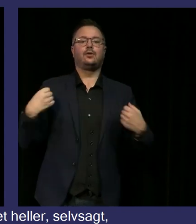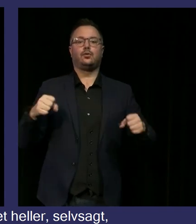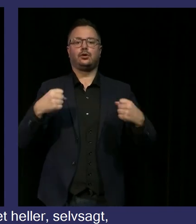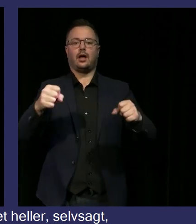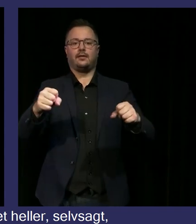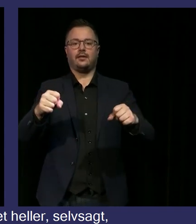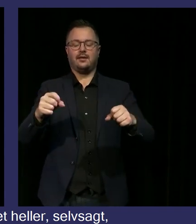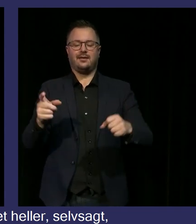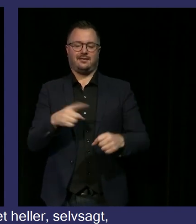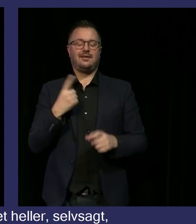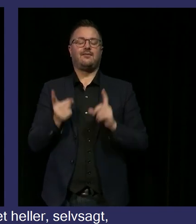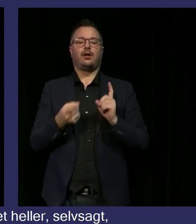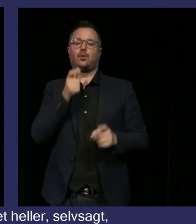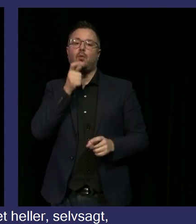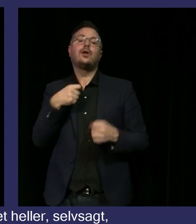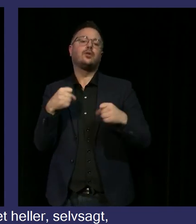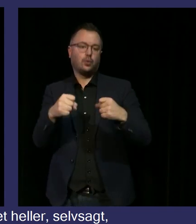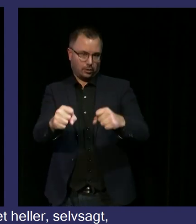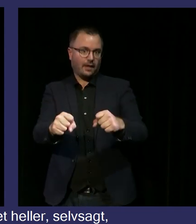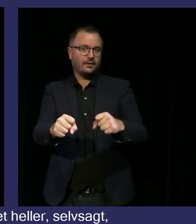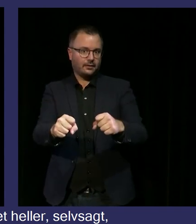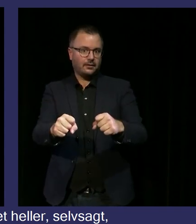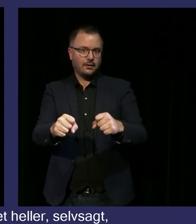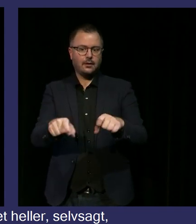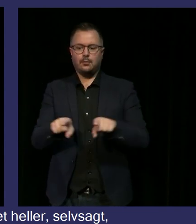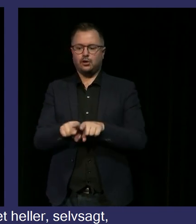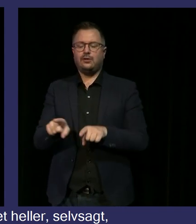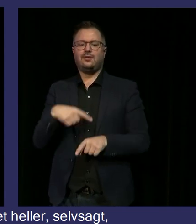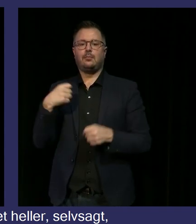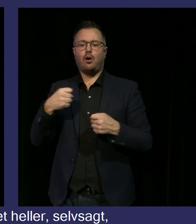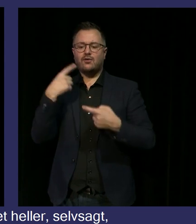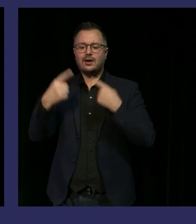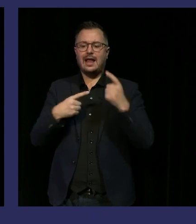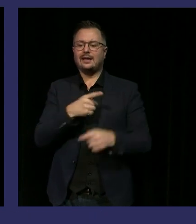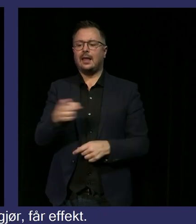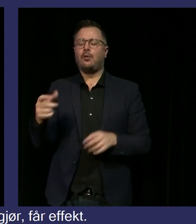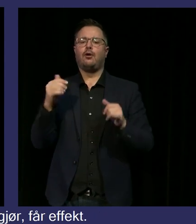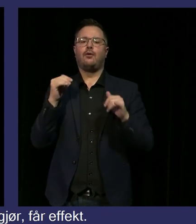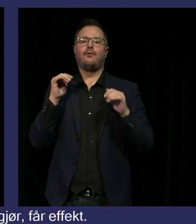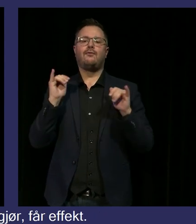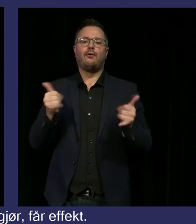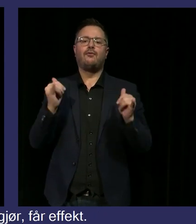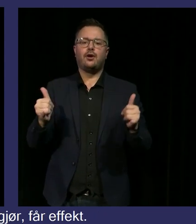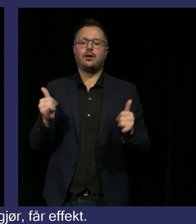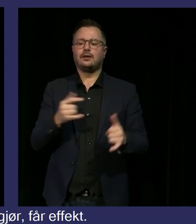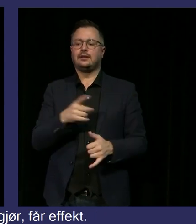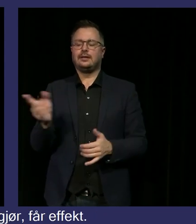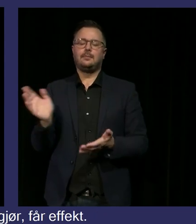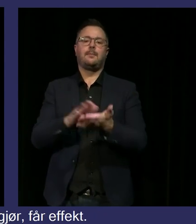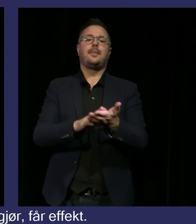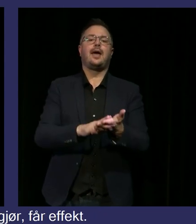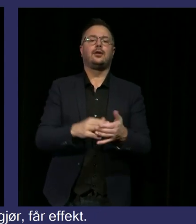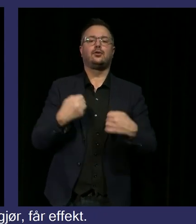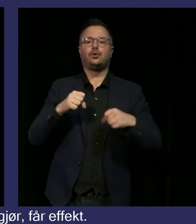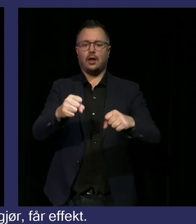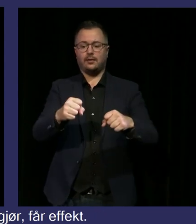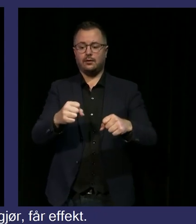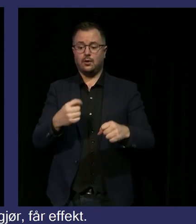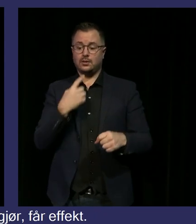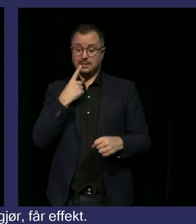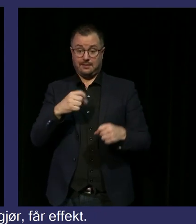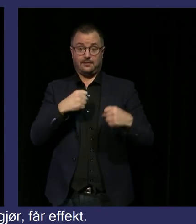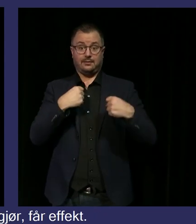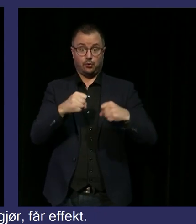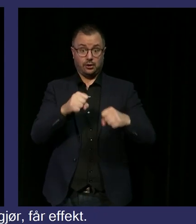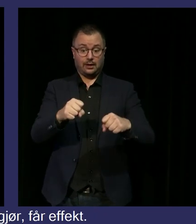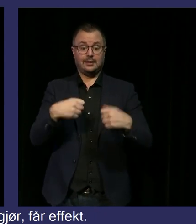det ordet heller, selvsagt, så det jo sånn at vi må også fortelle folk hvorfor vi ber om det. Og så må du også vise dem at det de gjør får effekt. At de på en